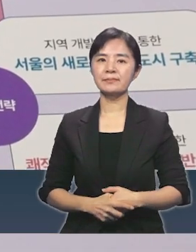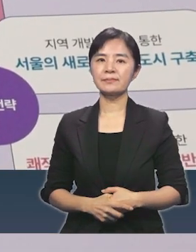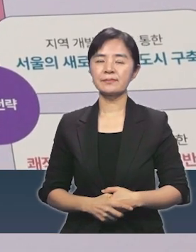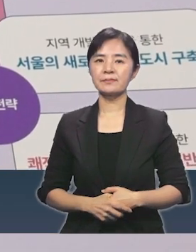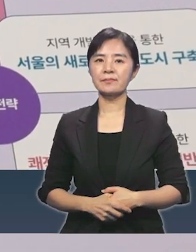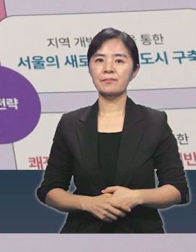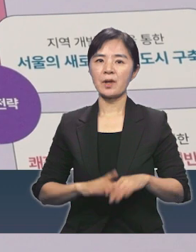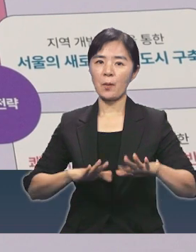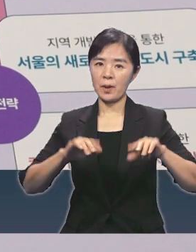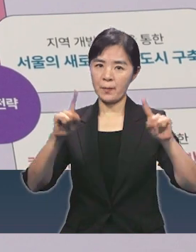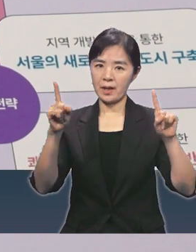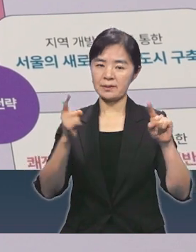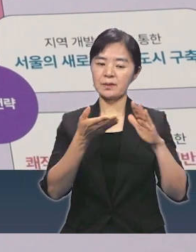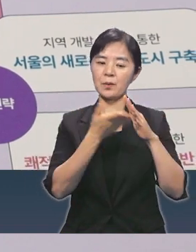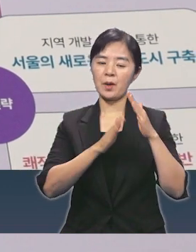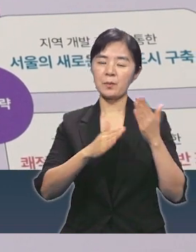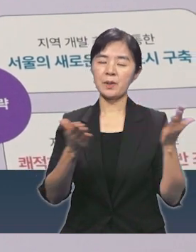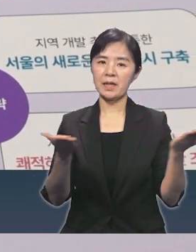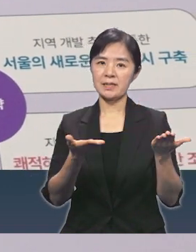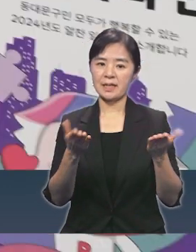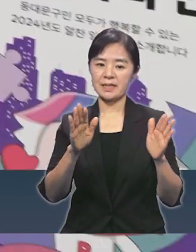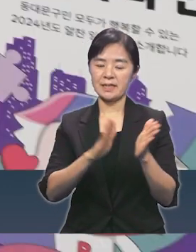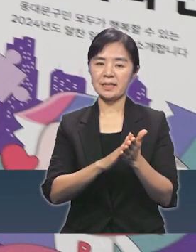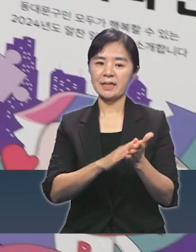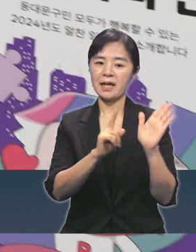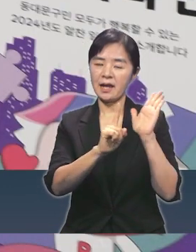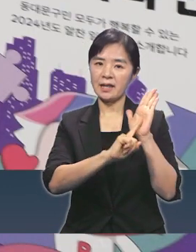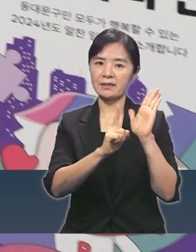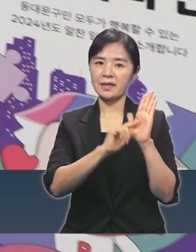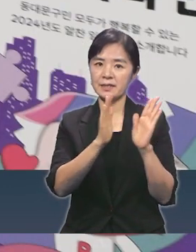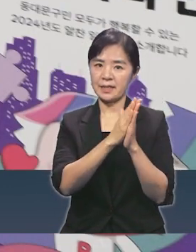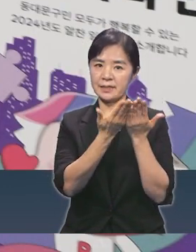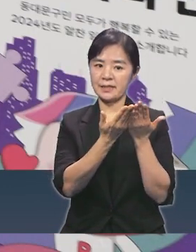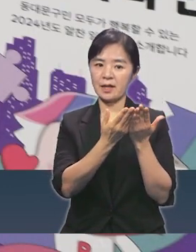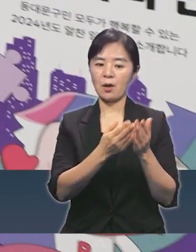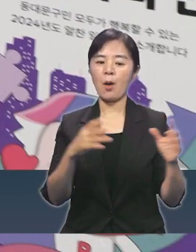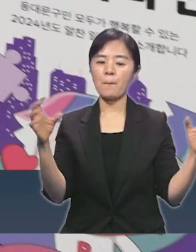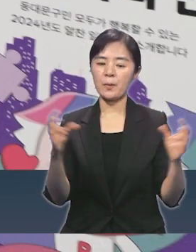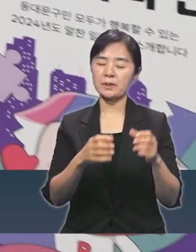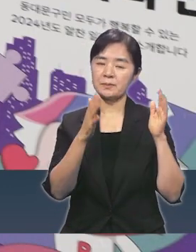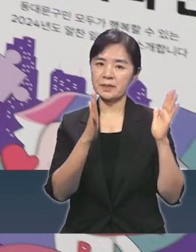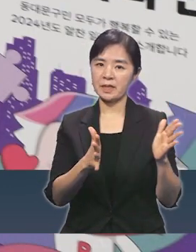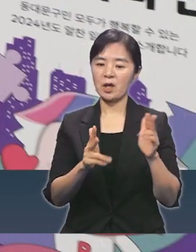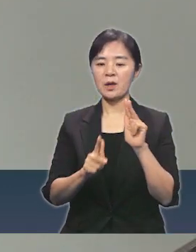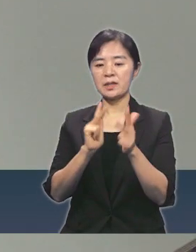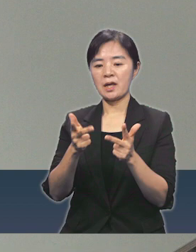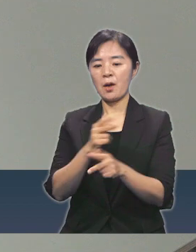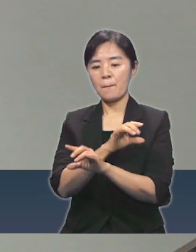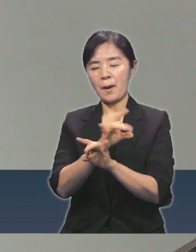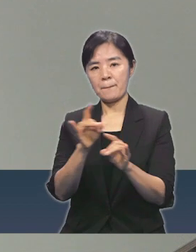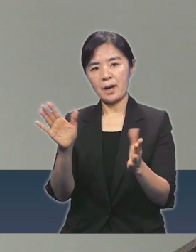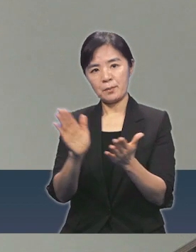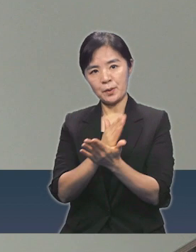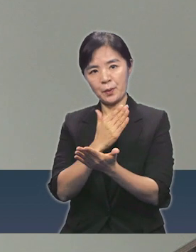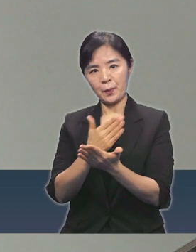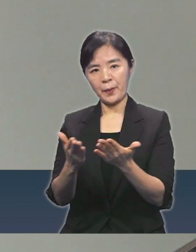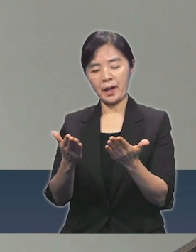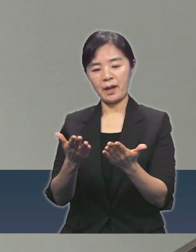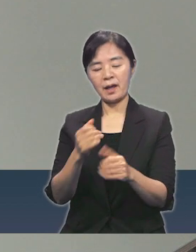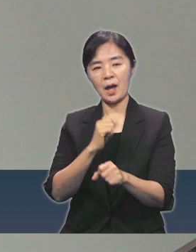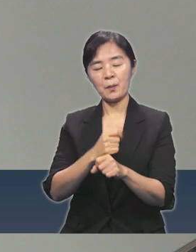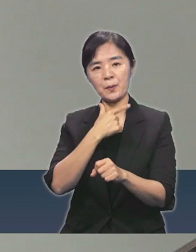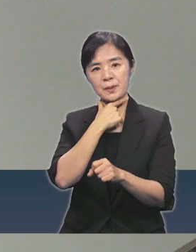발간했습니다 올해 발행된 동대문구 공공일자리 안내책자는 모집시기별 사업 대상별로 분류해